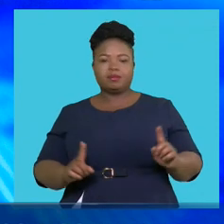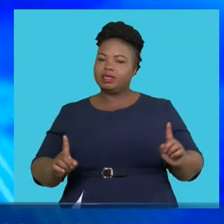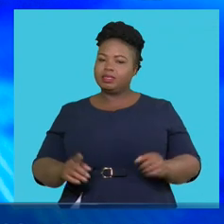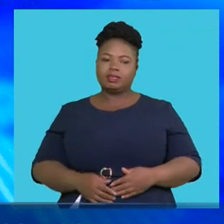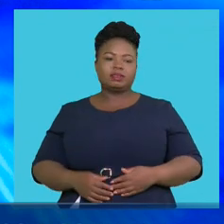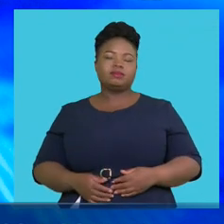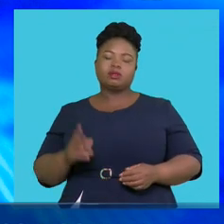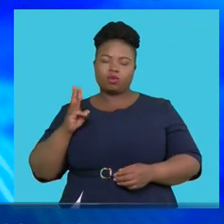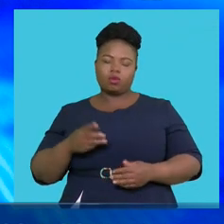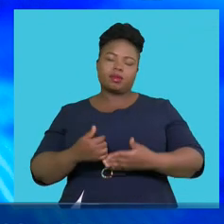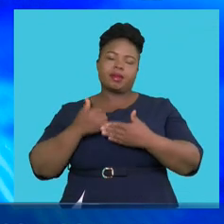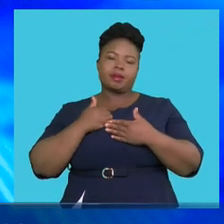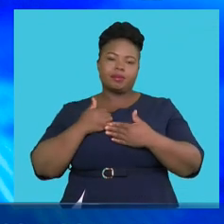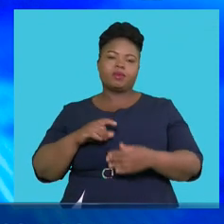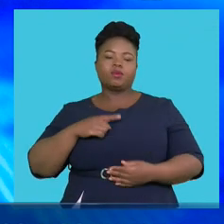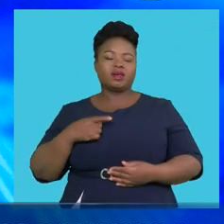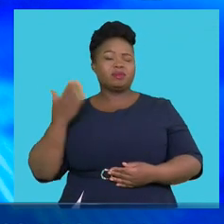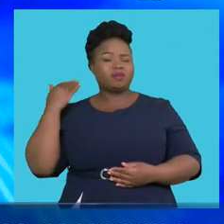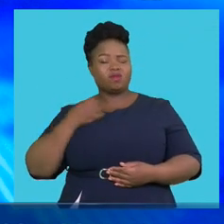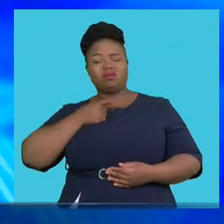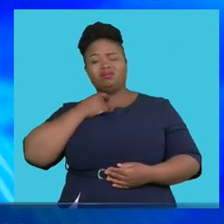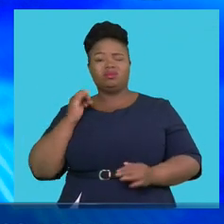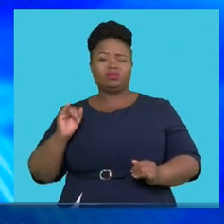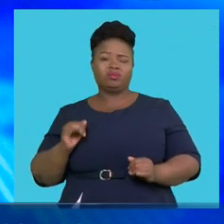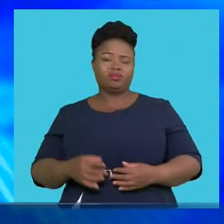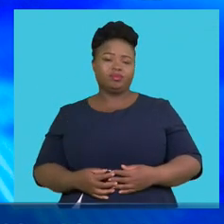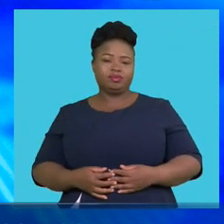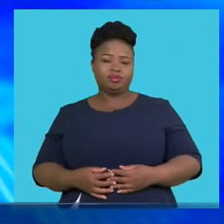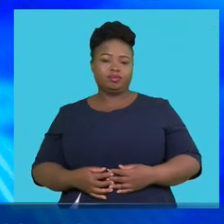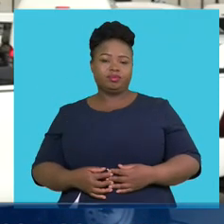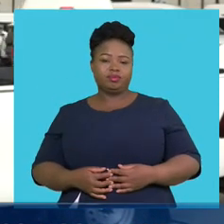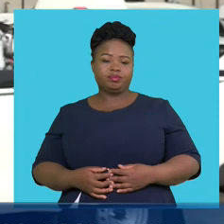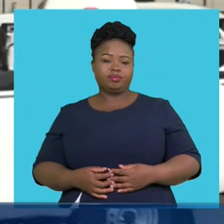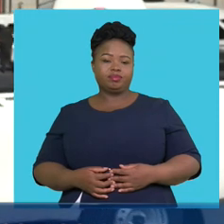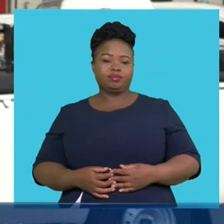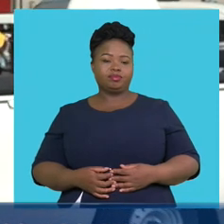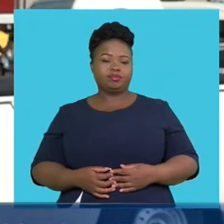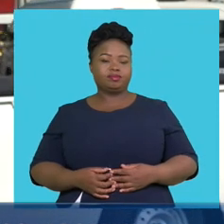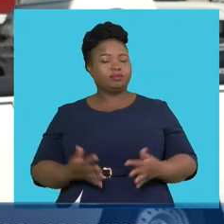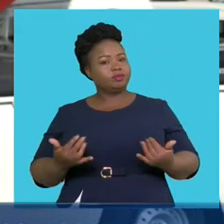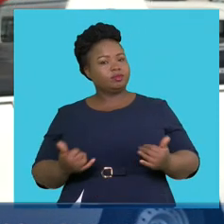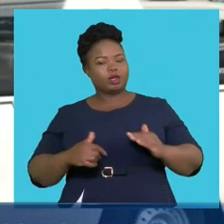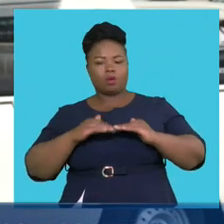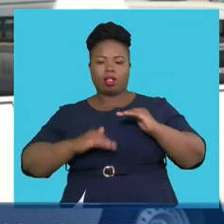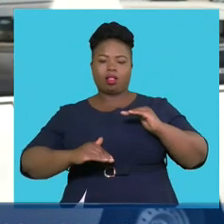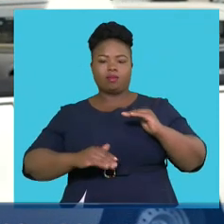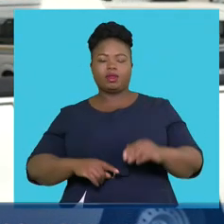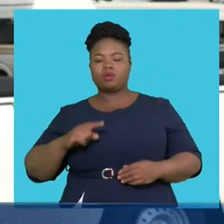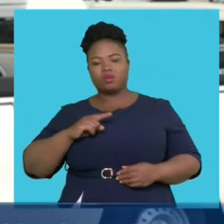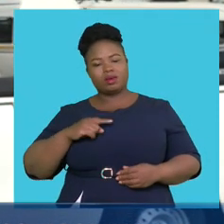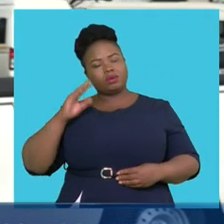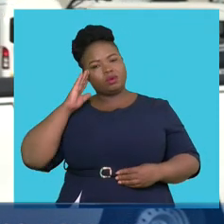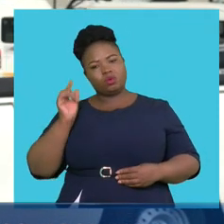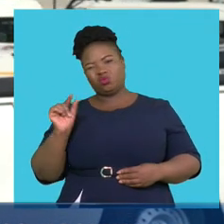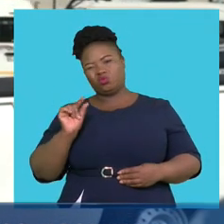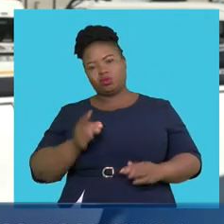kodwa kuzokwenza umohluko nanjengoko bebekhameka ezipokothweni. Uba isehla ngoku siyayazi ukuthi ayizuthatha